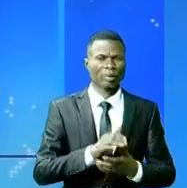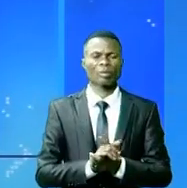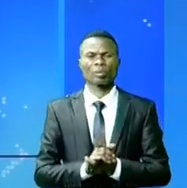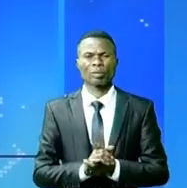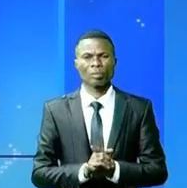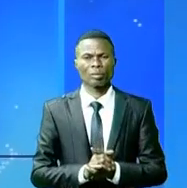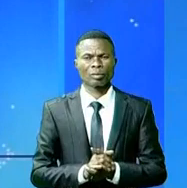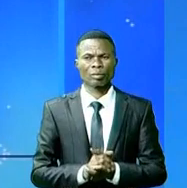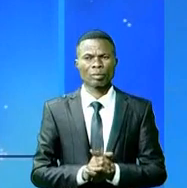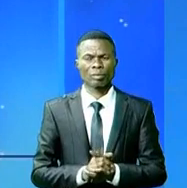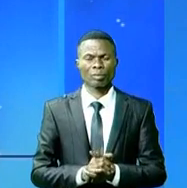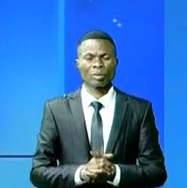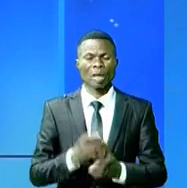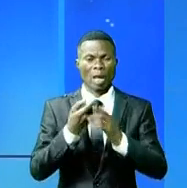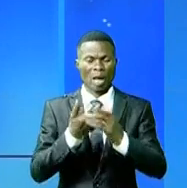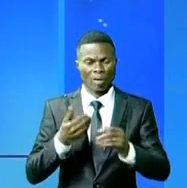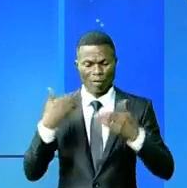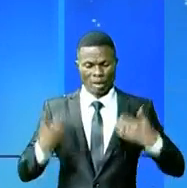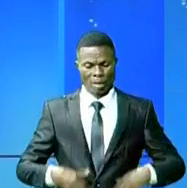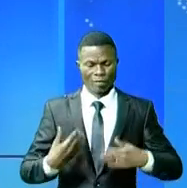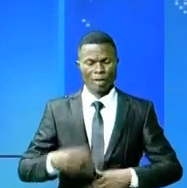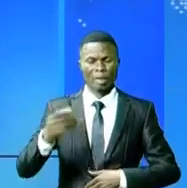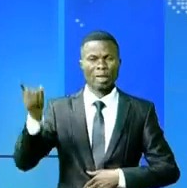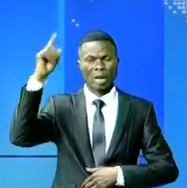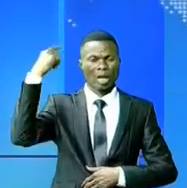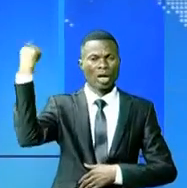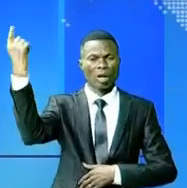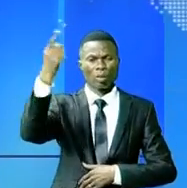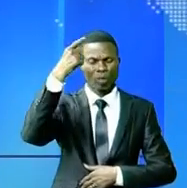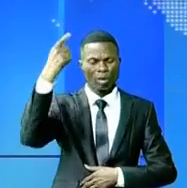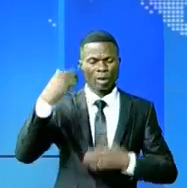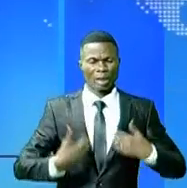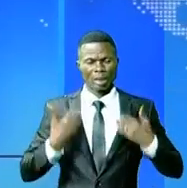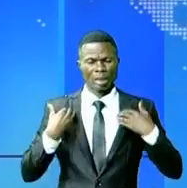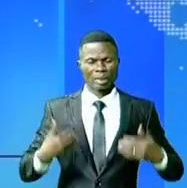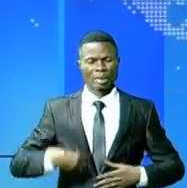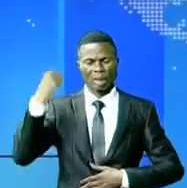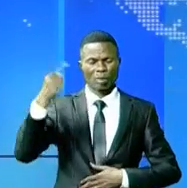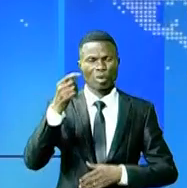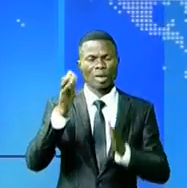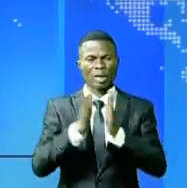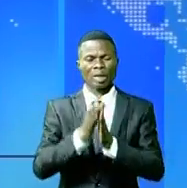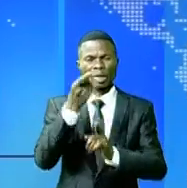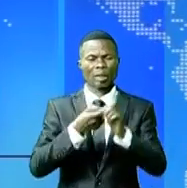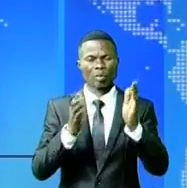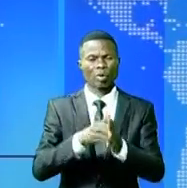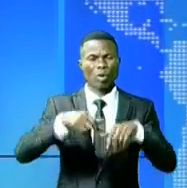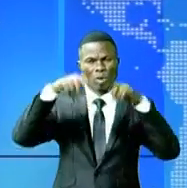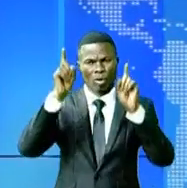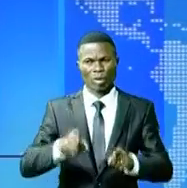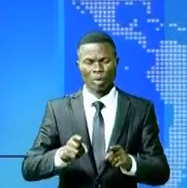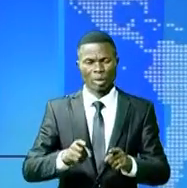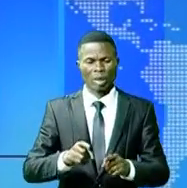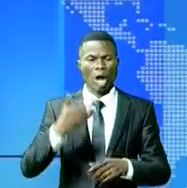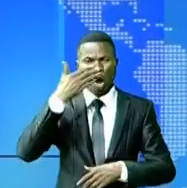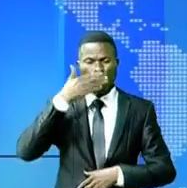En prélude de la célébration de la Journée mondiale de la santé mentale, célébrée le 10 octobre de chaque année, le centre Télémain,